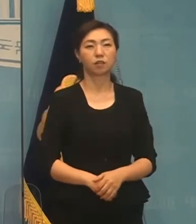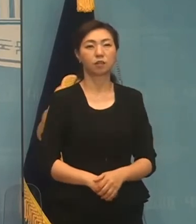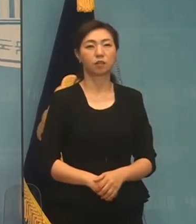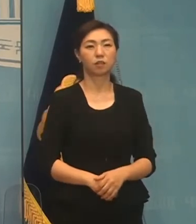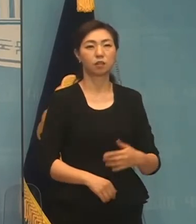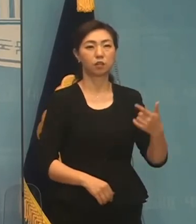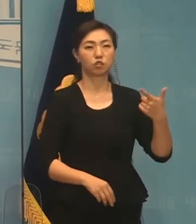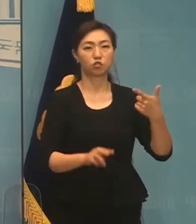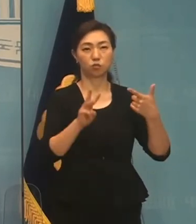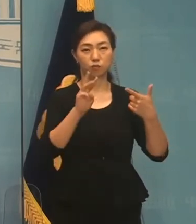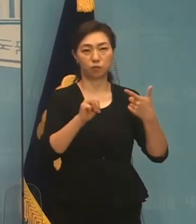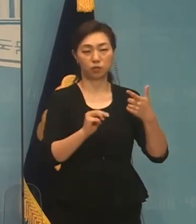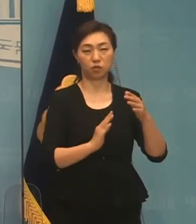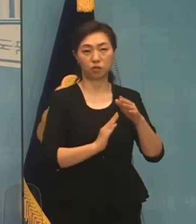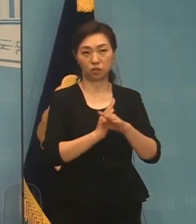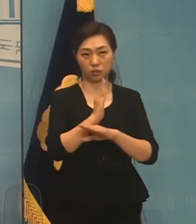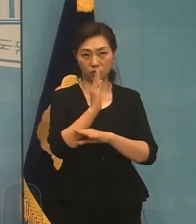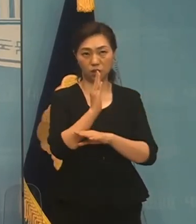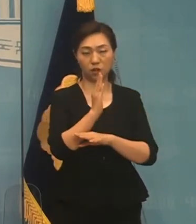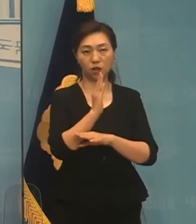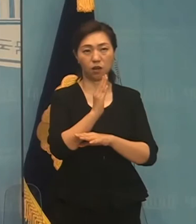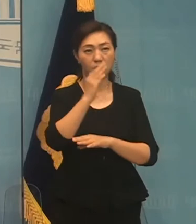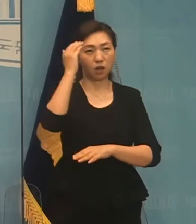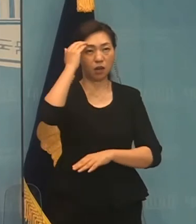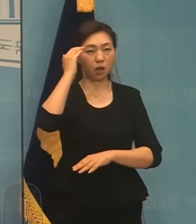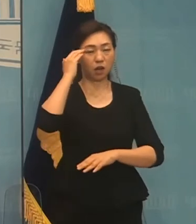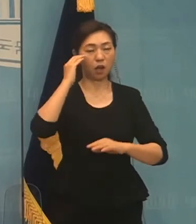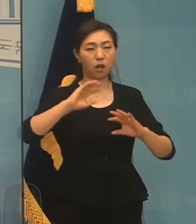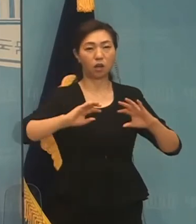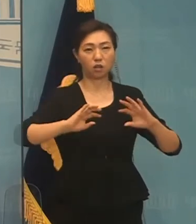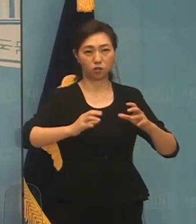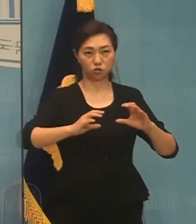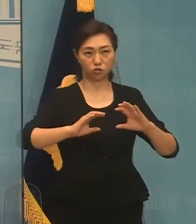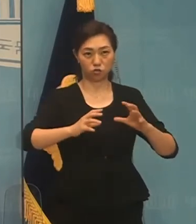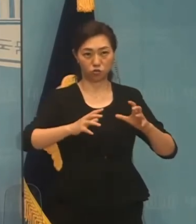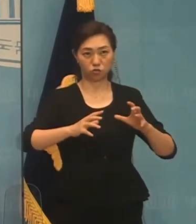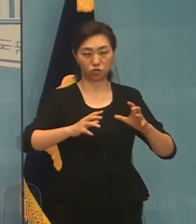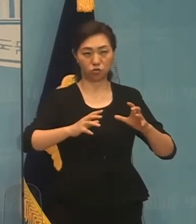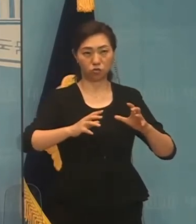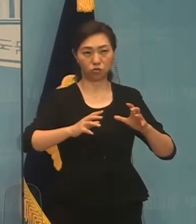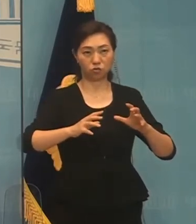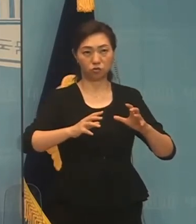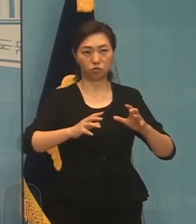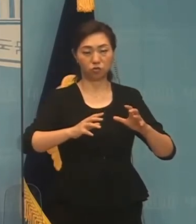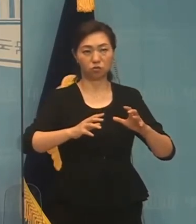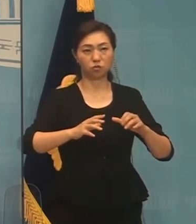6m 이상의 대한민국의 건축물을